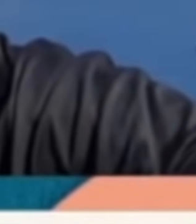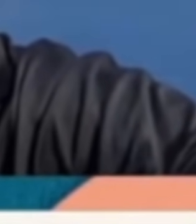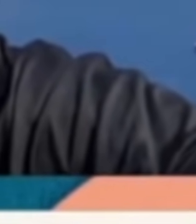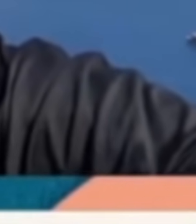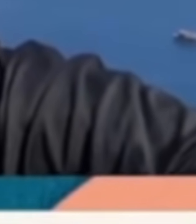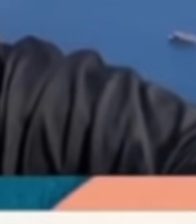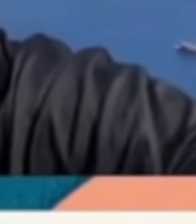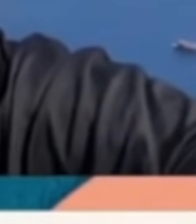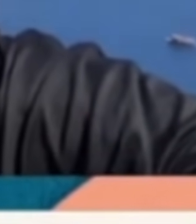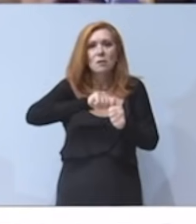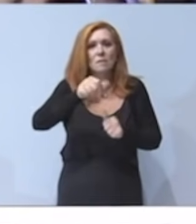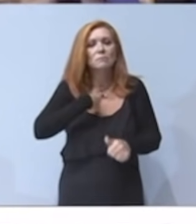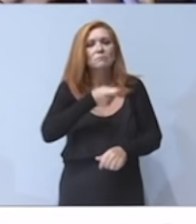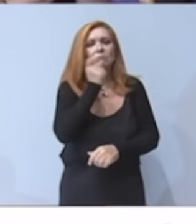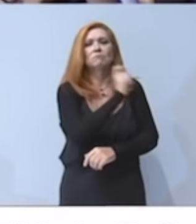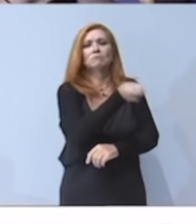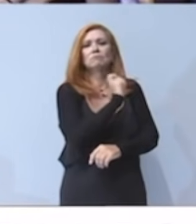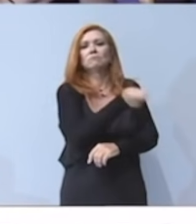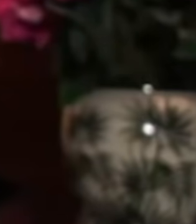Αναγκαστικά είμαι σε αναγκαστικές διακοπές.